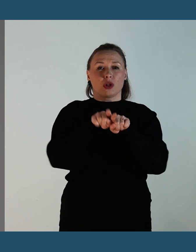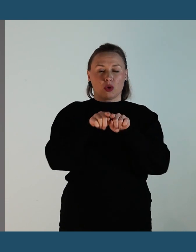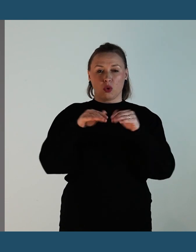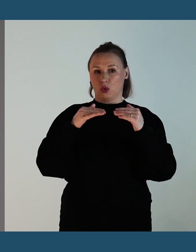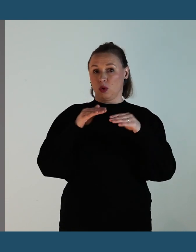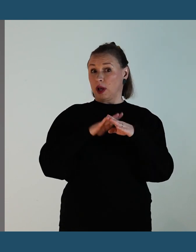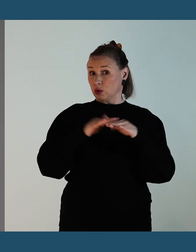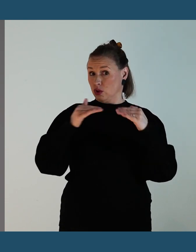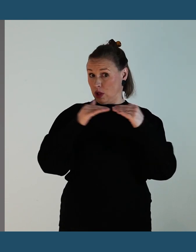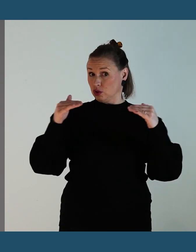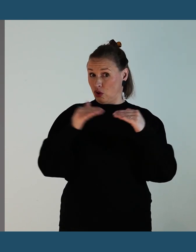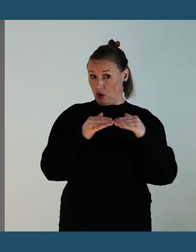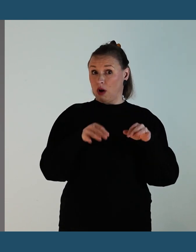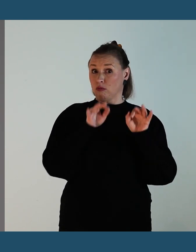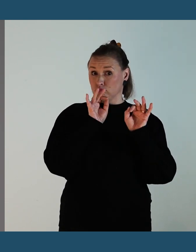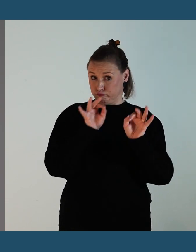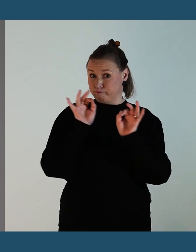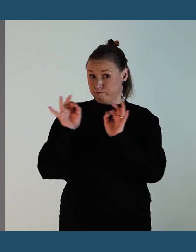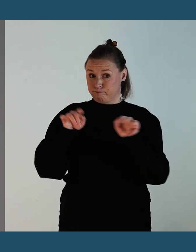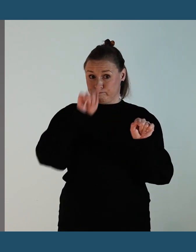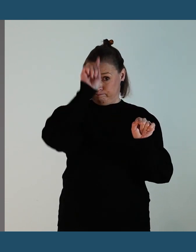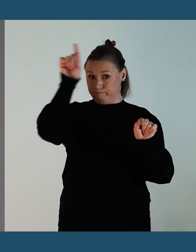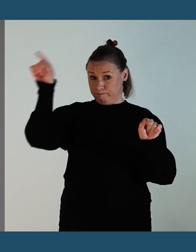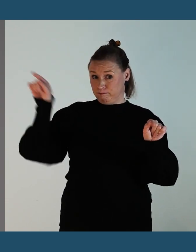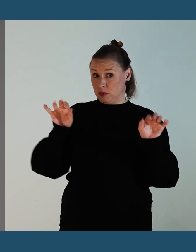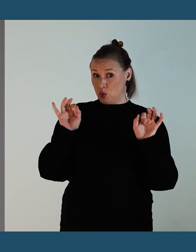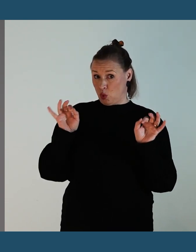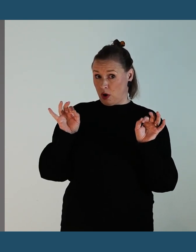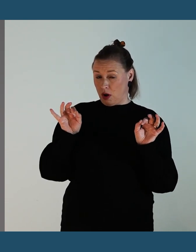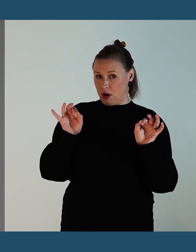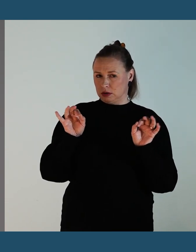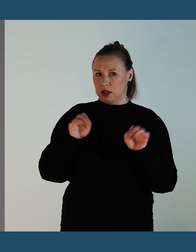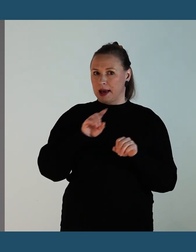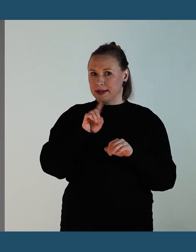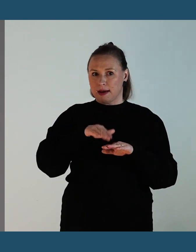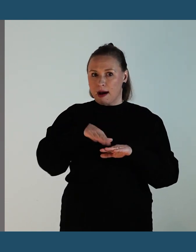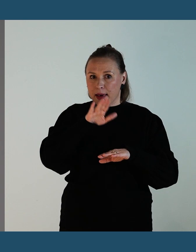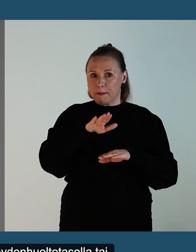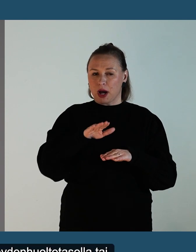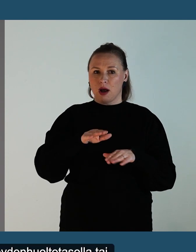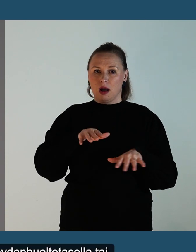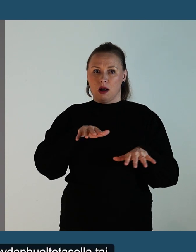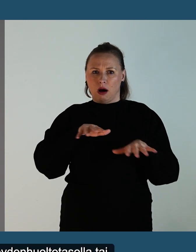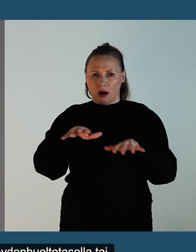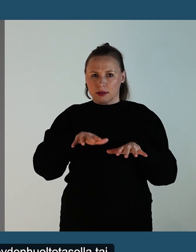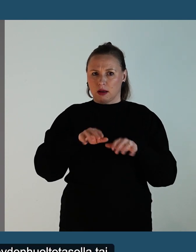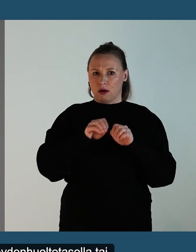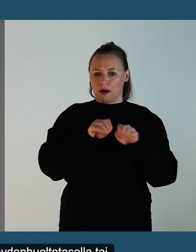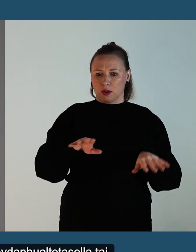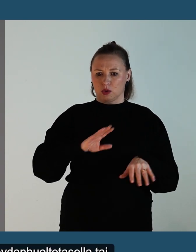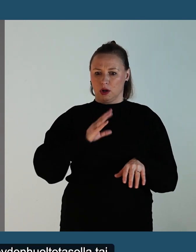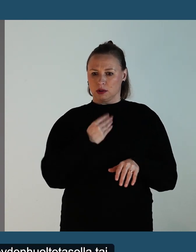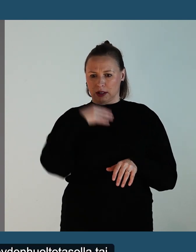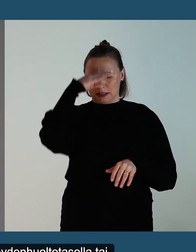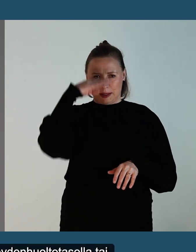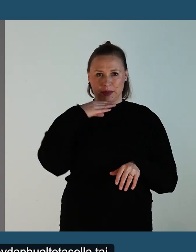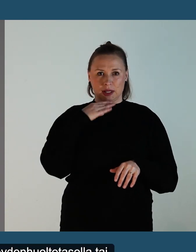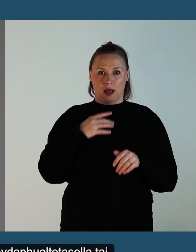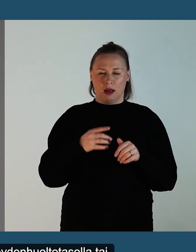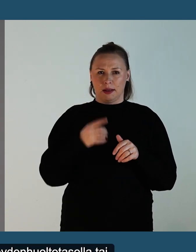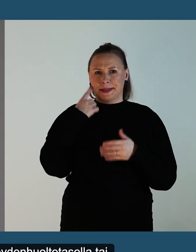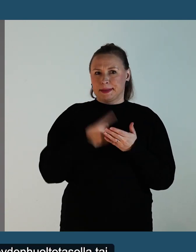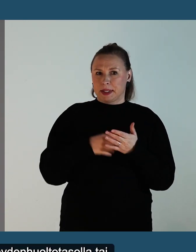tavalla ja että se ei aiheuta enempää vahinkoa transihmisille, se, että näistä asioista väännetään vaikkapa sitten